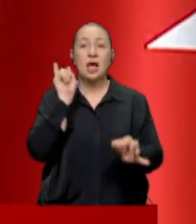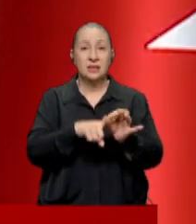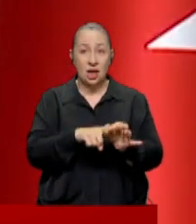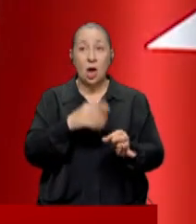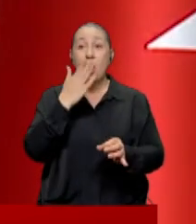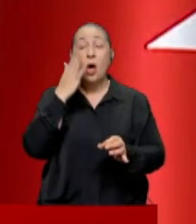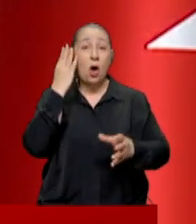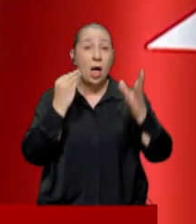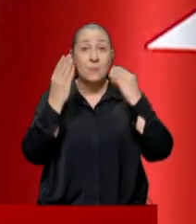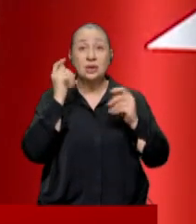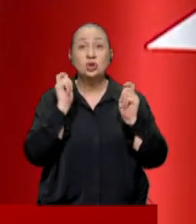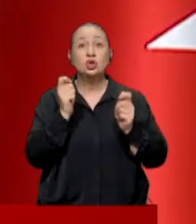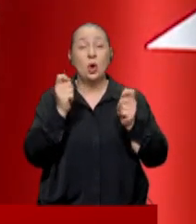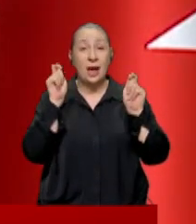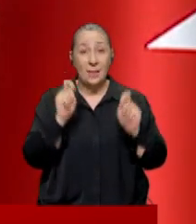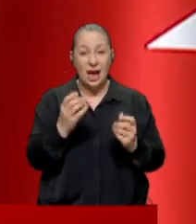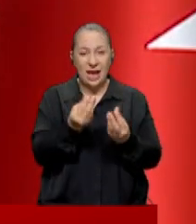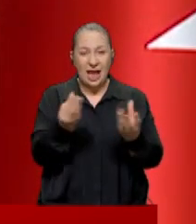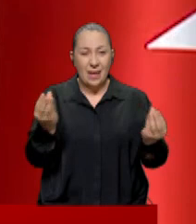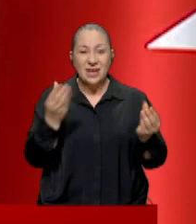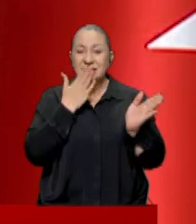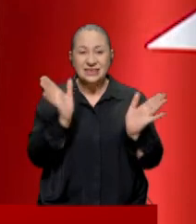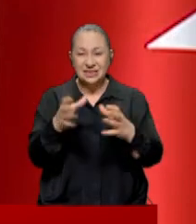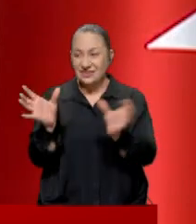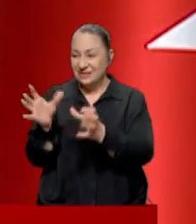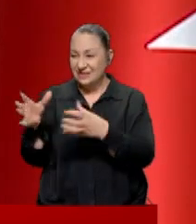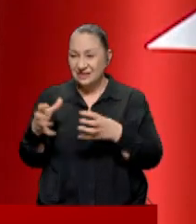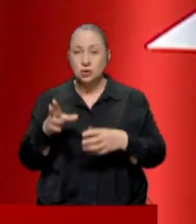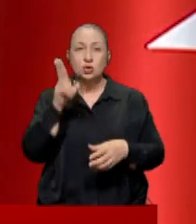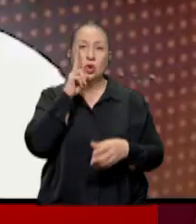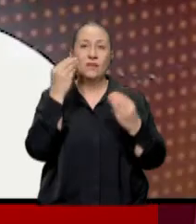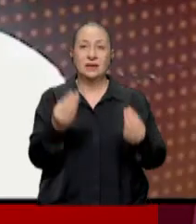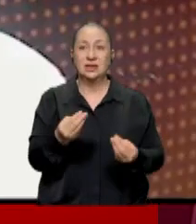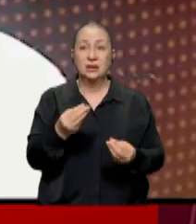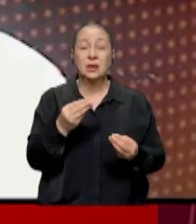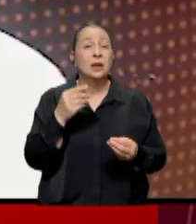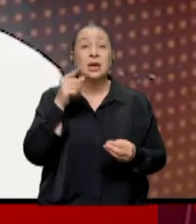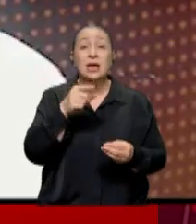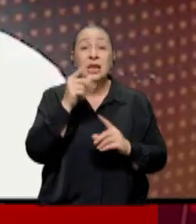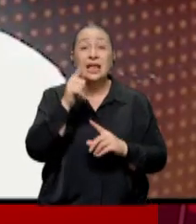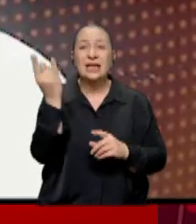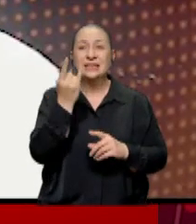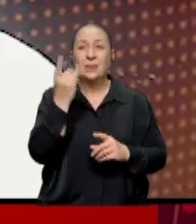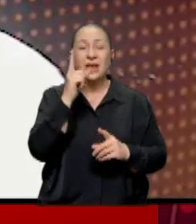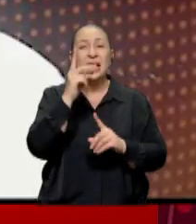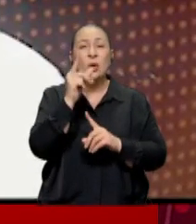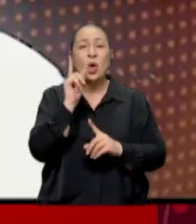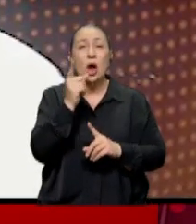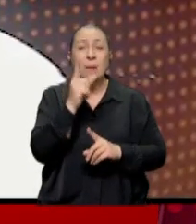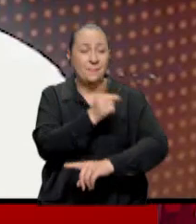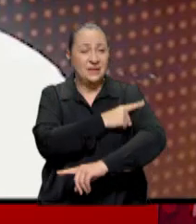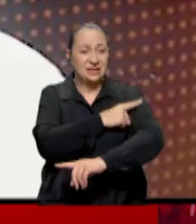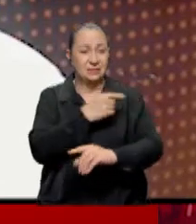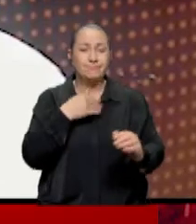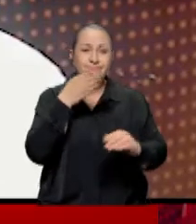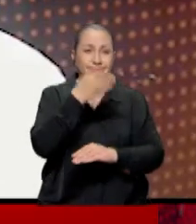atayarak öğrenmeyi zorlaştıran kalabalık sınıf sorununa son verdik. İl gezilerinden birinde bir ilkokul öğretmeninin birinci